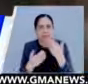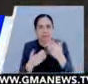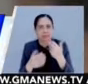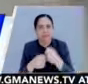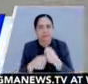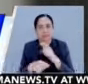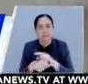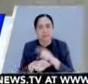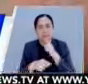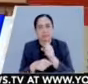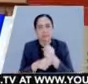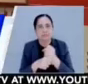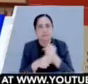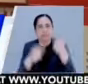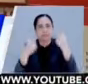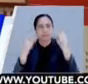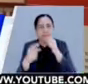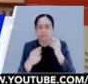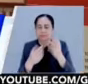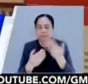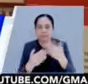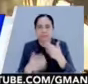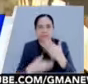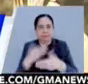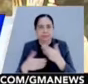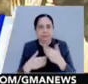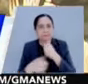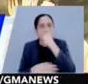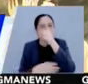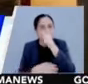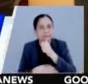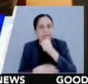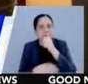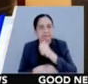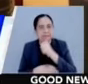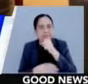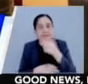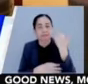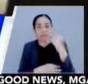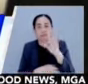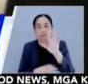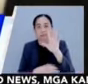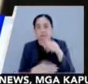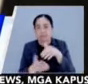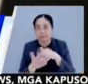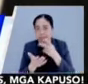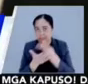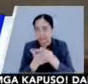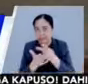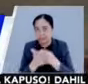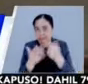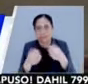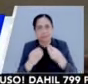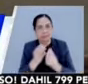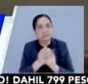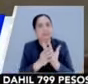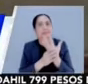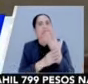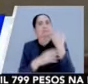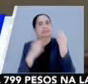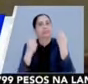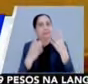cafe success. Dahil sa pagtsatsaga, ang puhunan nilang 5,000 pesos na palago sa daan-daang